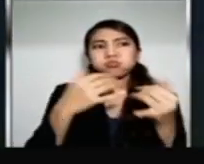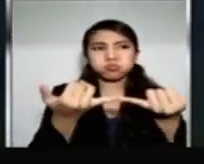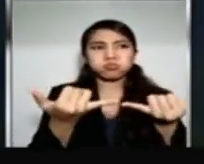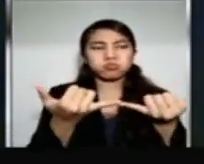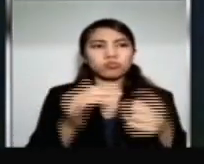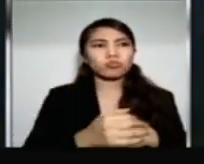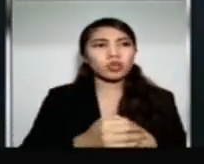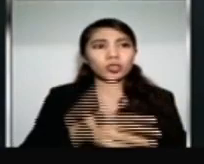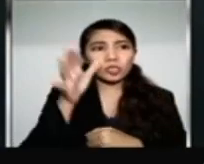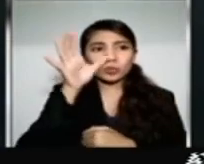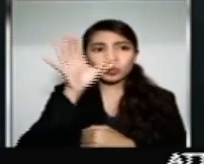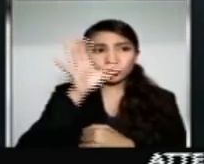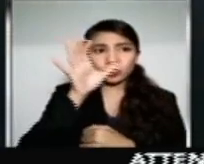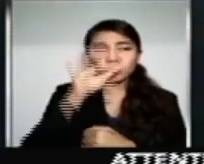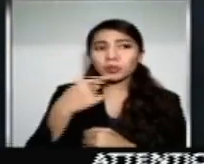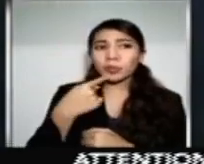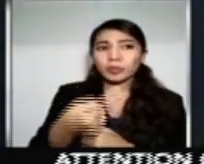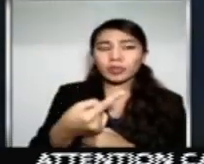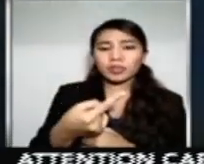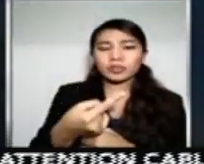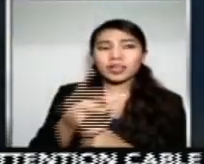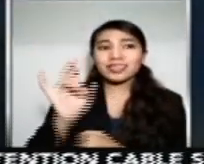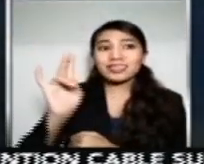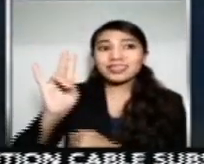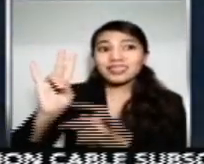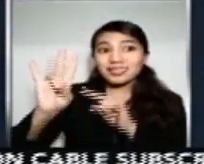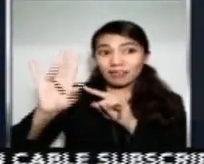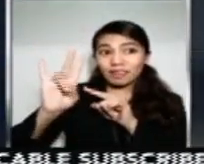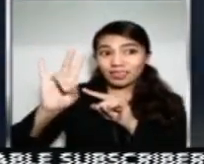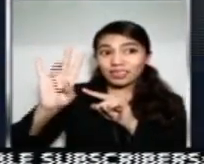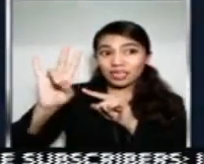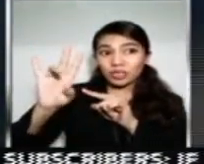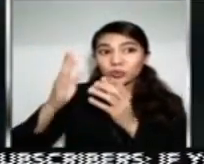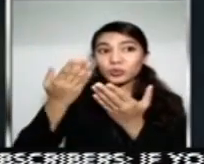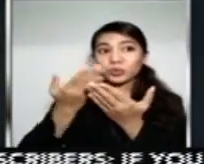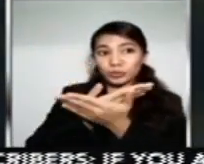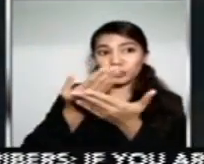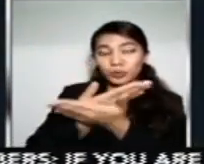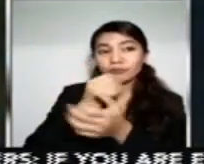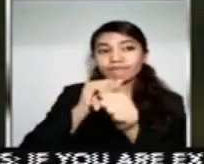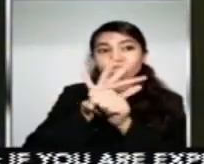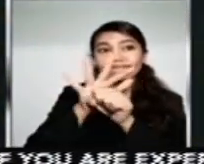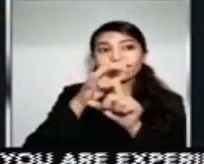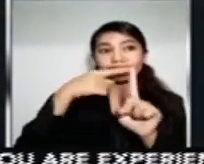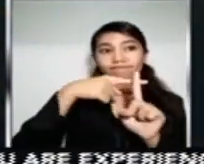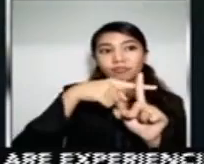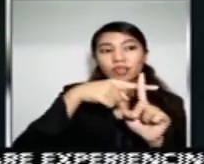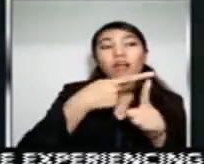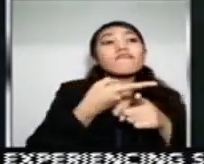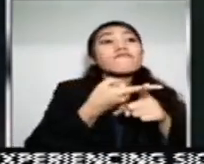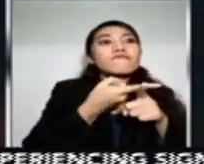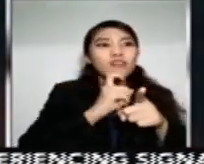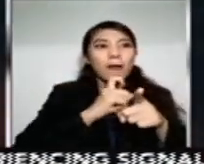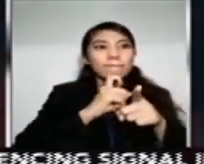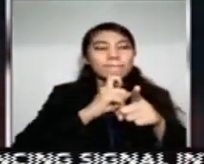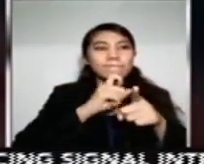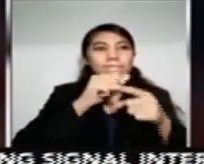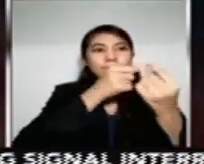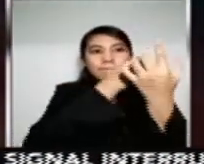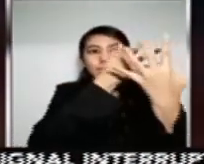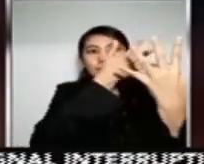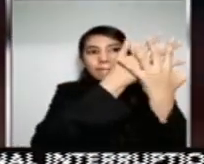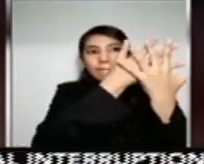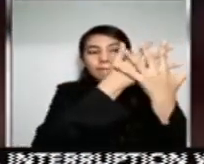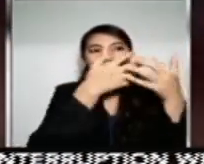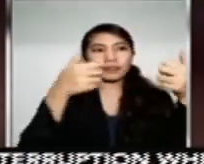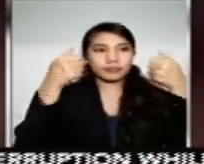Department, 17 sa mga bagong nagka-COVID-19 ay galing sa Cebu City Jail. Mula naman sa magkakahiwalay na barangay,